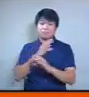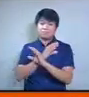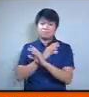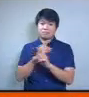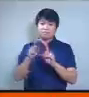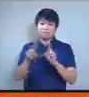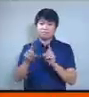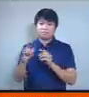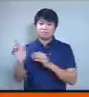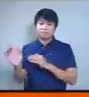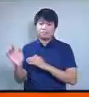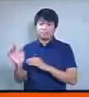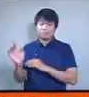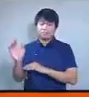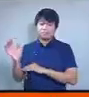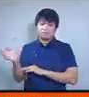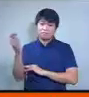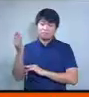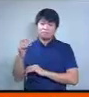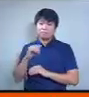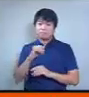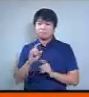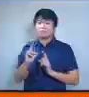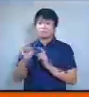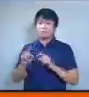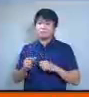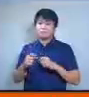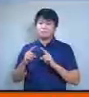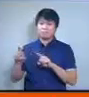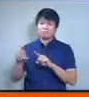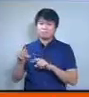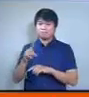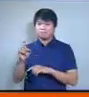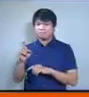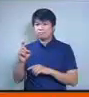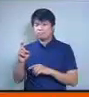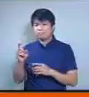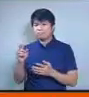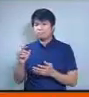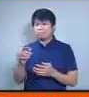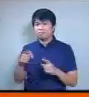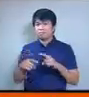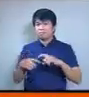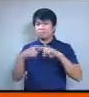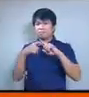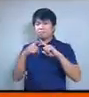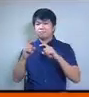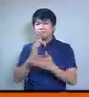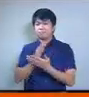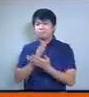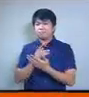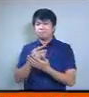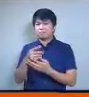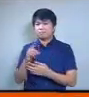dumiretso na kami. Mahigit 500 flights na ang kanselado at mahigit 100,000 pasahero ang apektado dahil sa hagupit ng bagyong